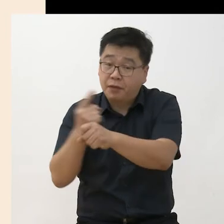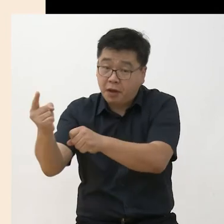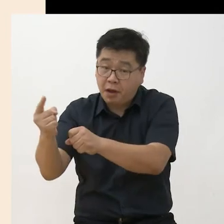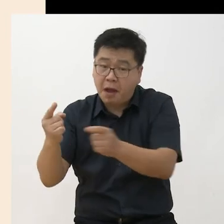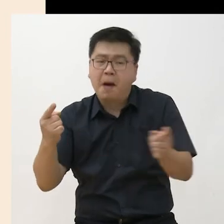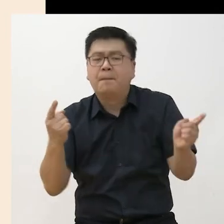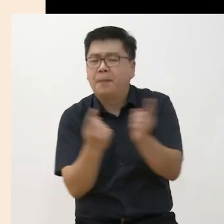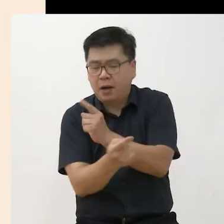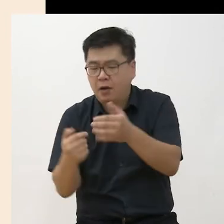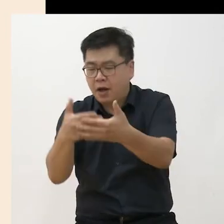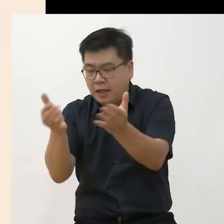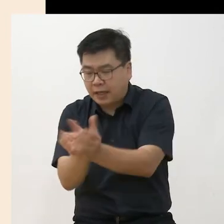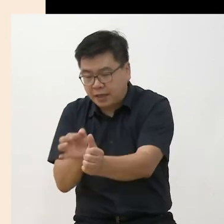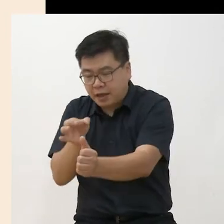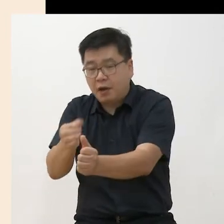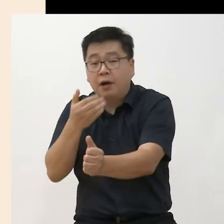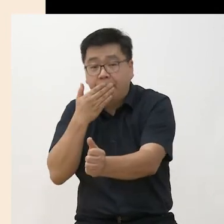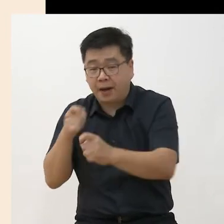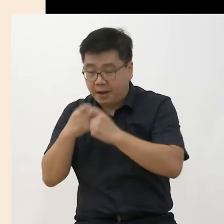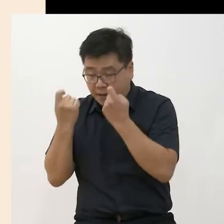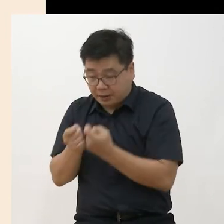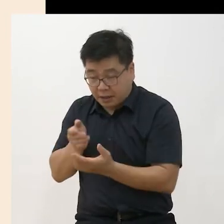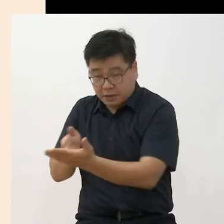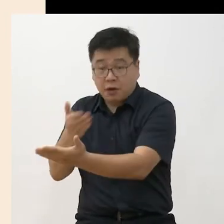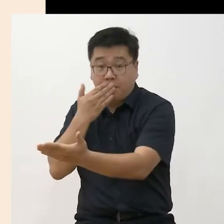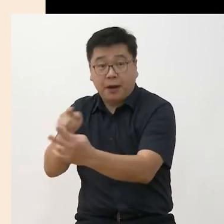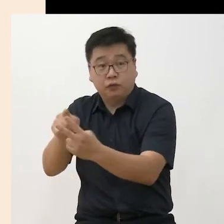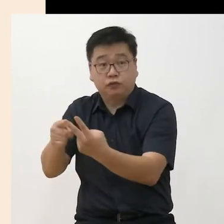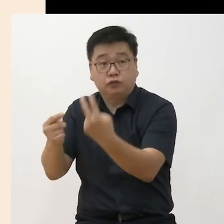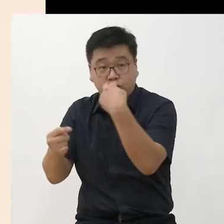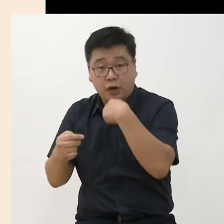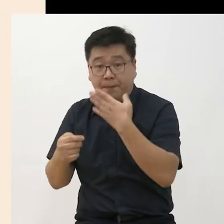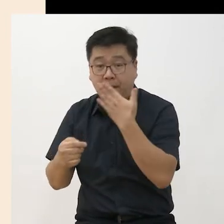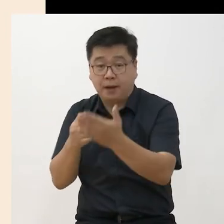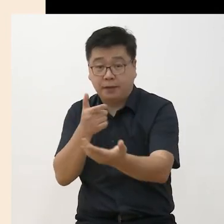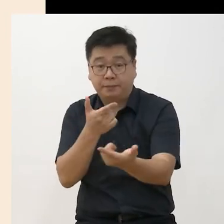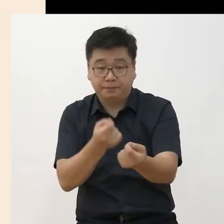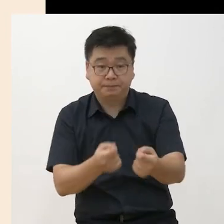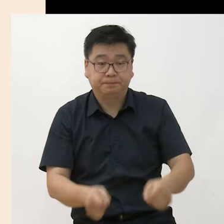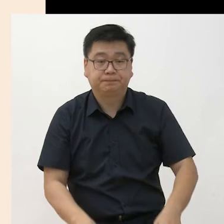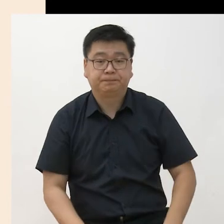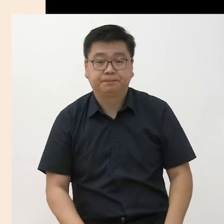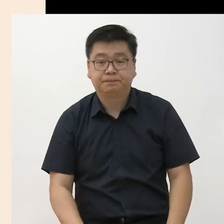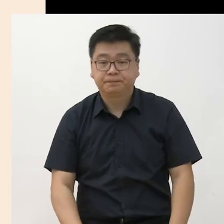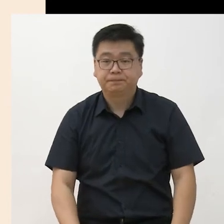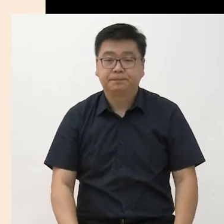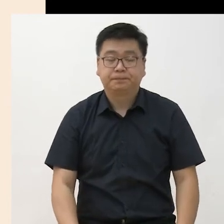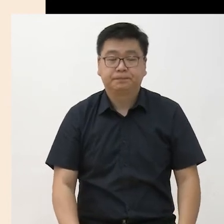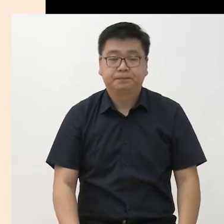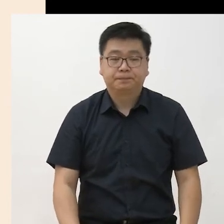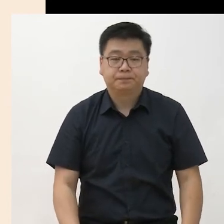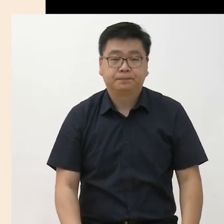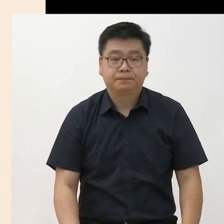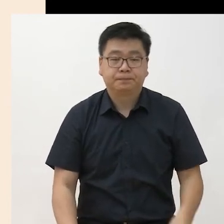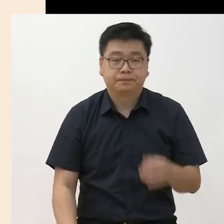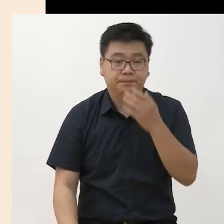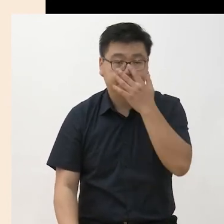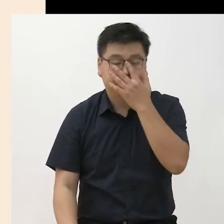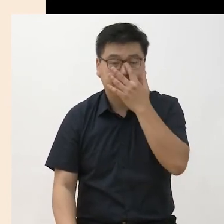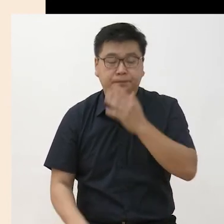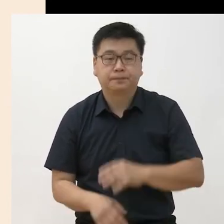2021년도에는 단체뿐만이 아니라 개인도 신청이 가능하게끔 그렇게 지금 이제 저희가 내용을 좀 개선을 했습니다.